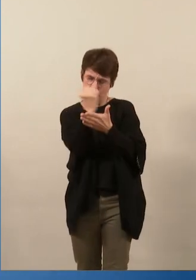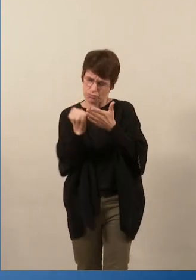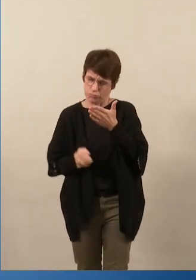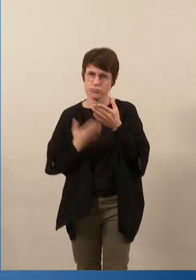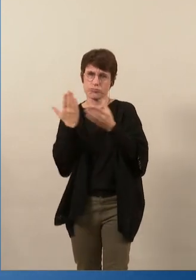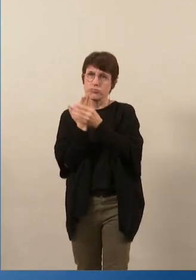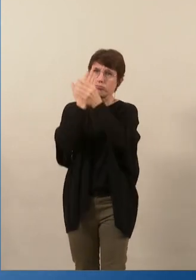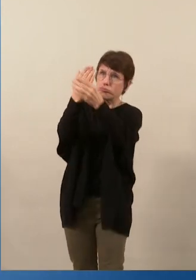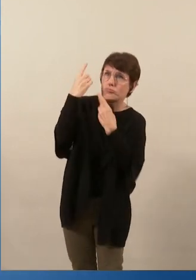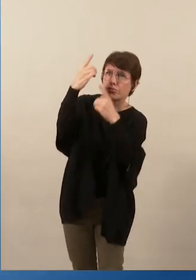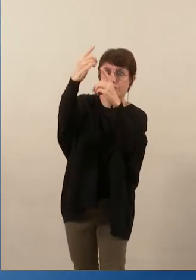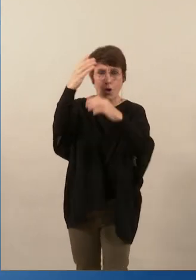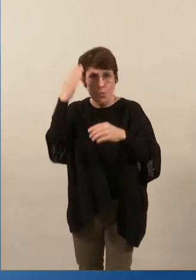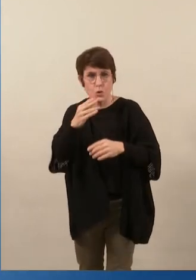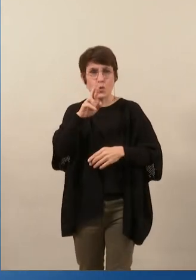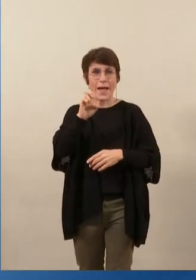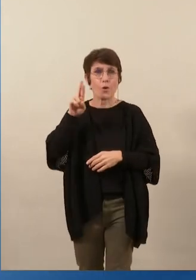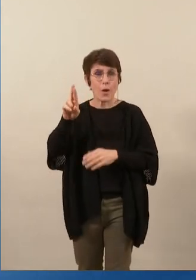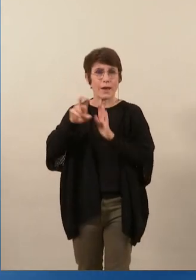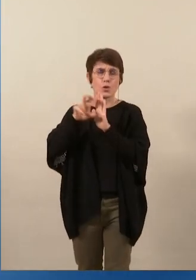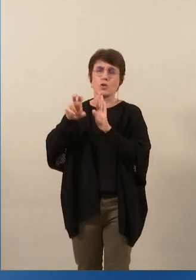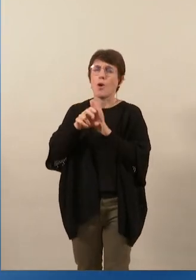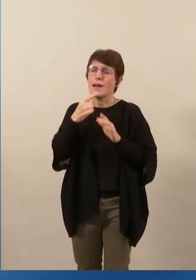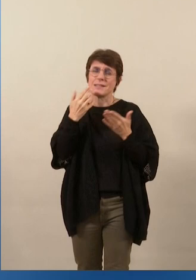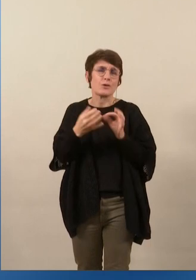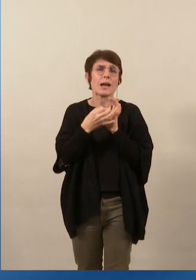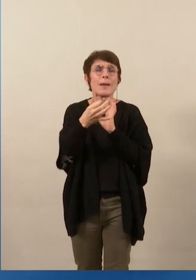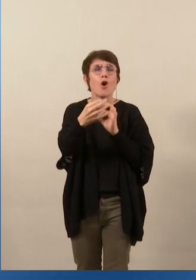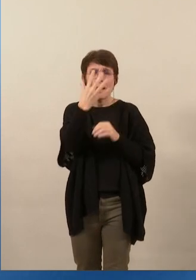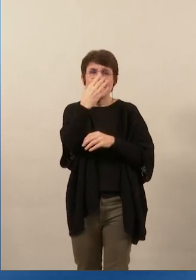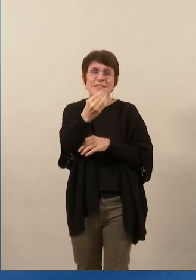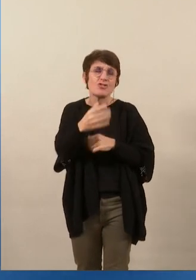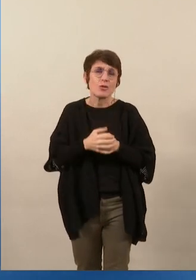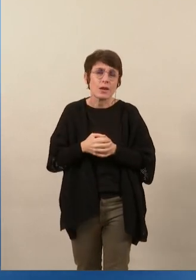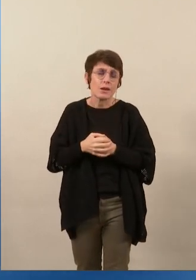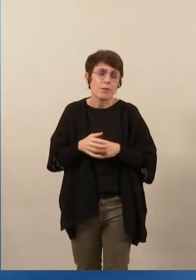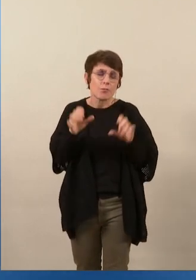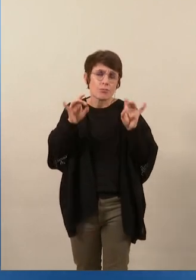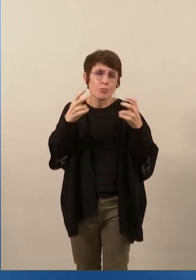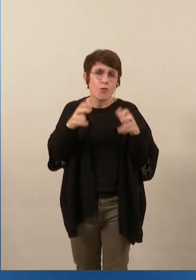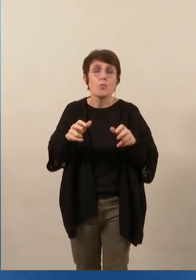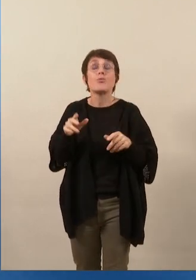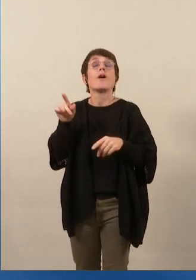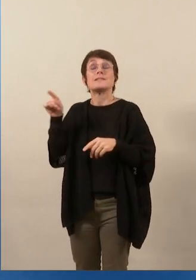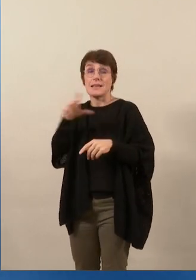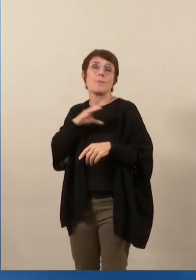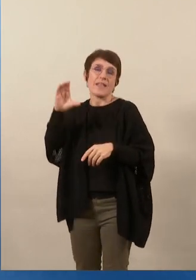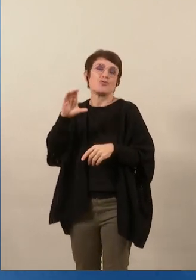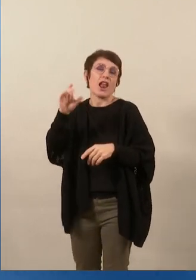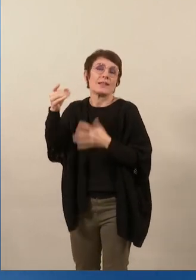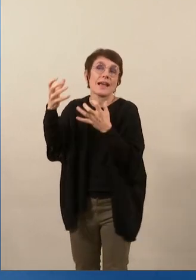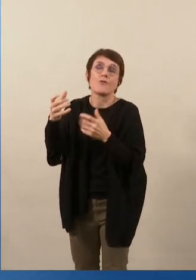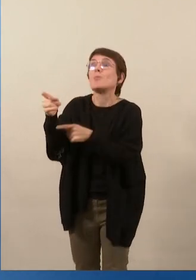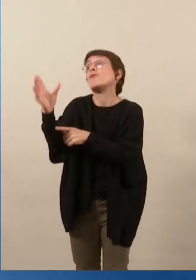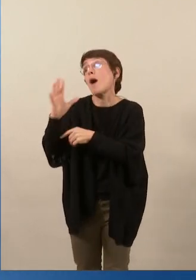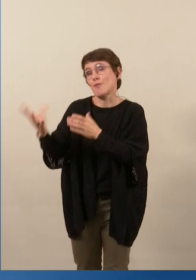le grenol boois et plus personne ne demande la ligne TGV à l'exception de quelques personnes madame Chalas mais il se trouve que vous étiez pas dans le tour de table quand nous avons fait ce